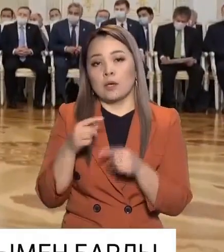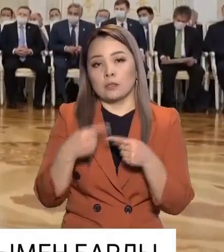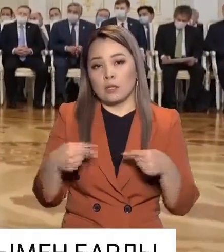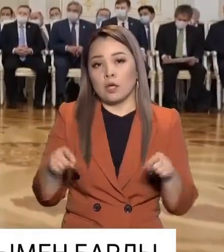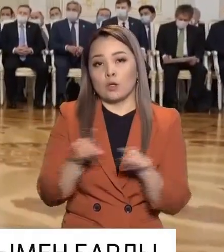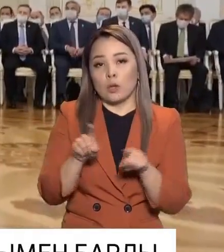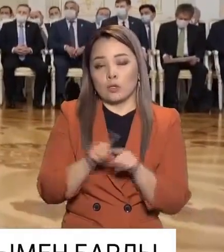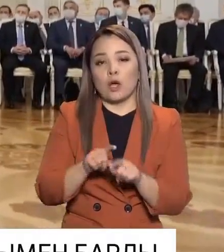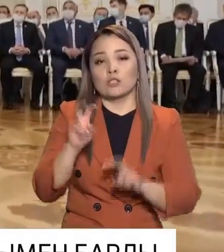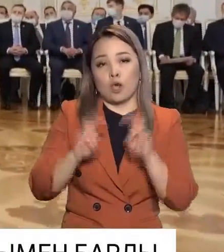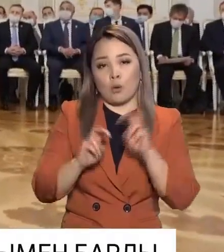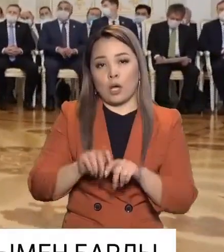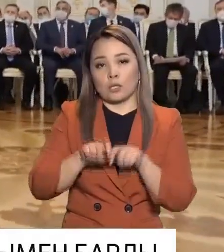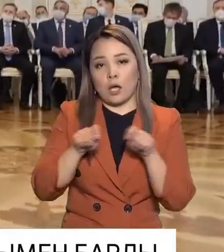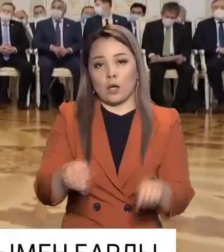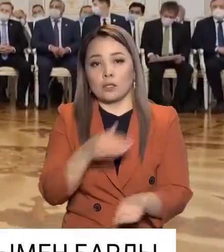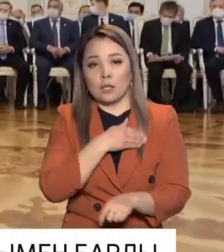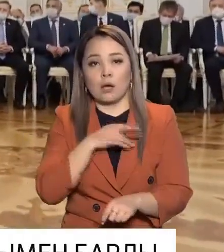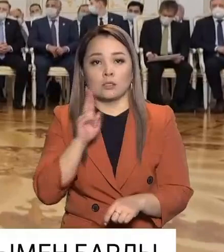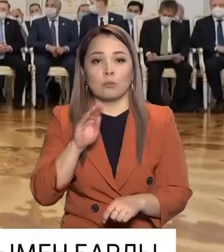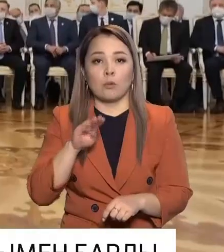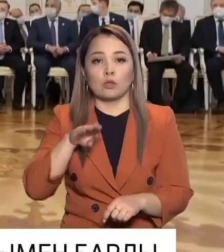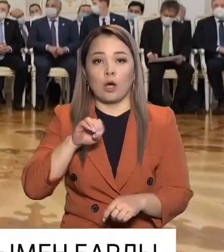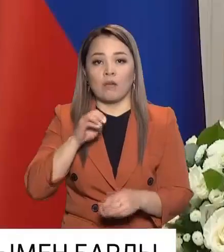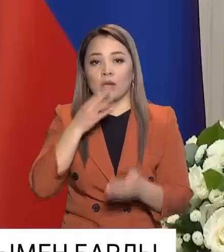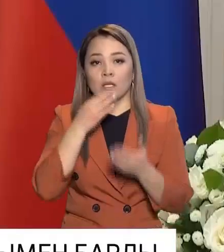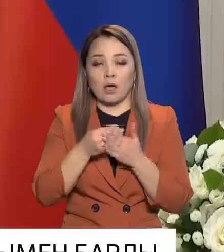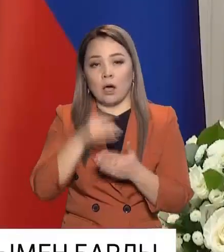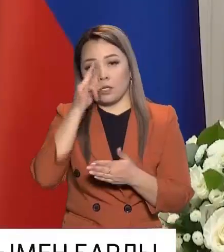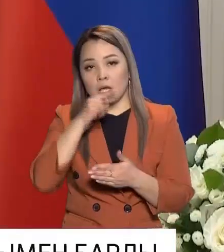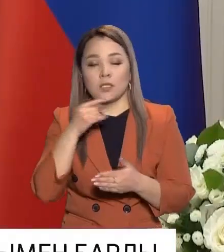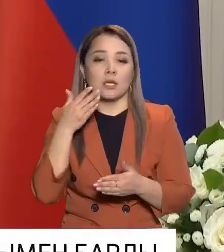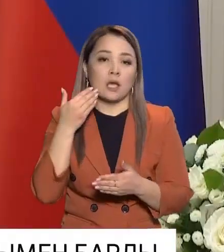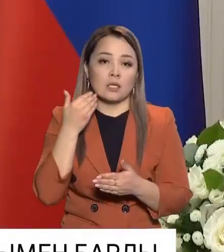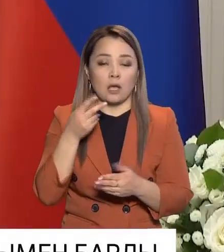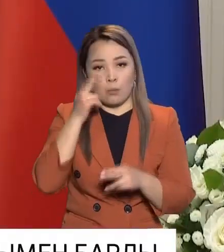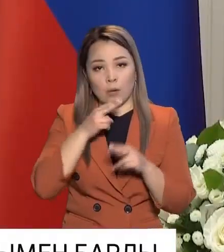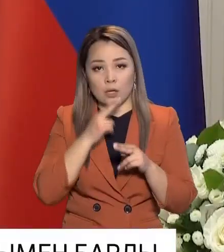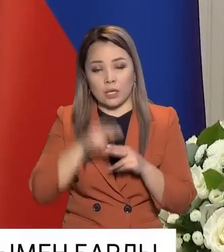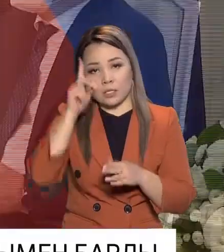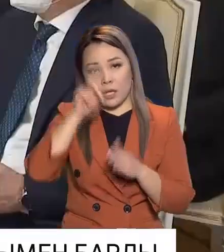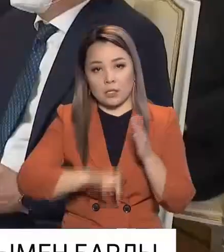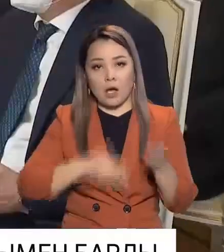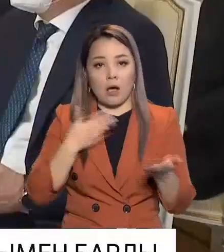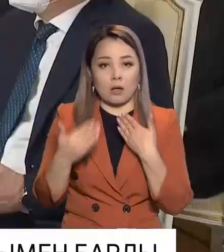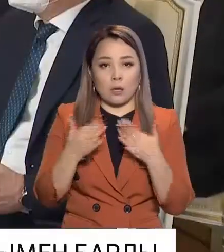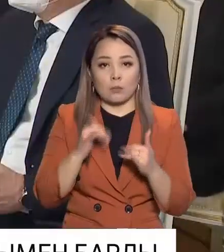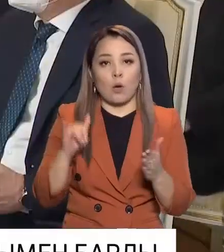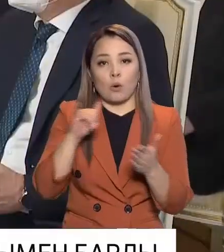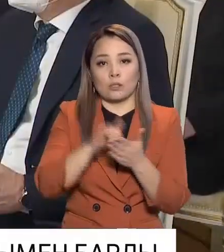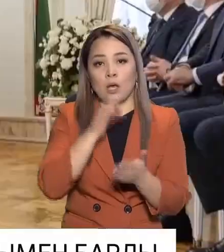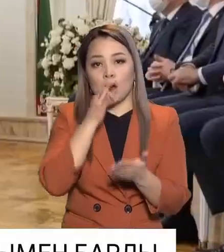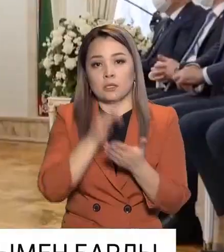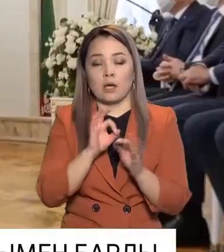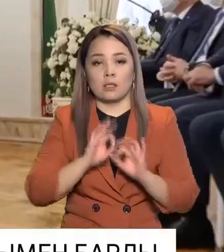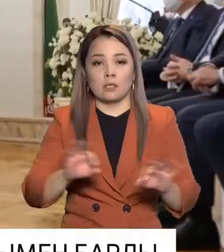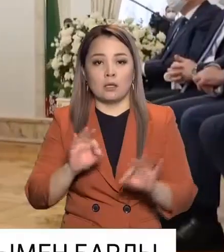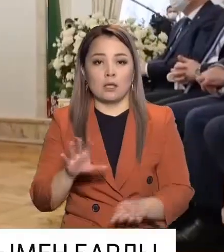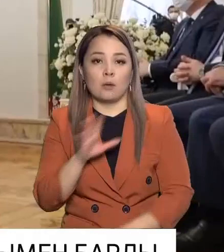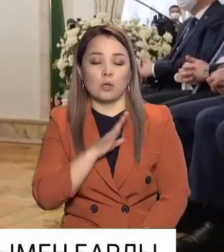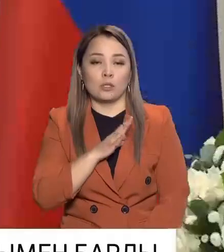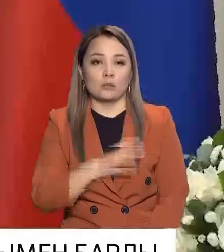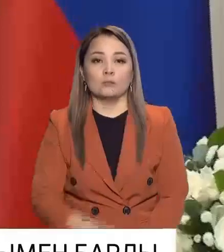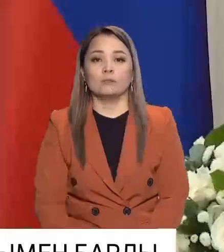зауытты ашпақ. Қасым Жомарт Тоқаев Қазақстан мен Татарстан арасында бауырластық әрі сенімді қарым-қатынас орнағанын атап өтті. Я очень